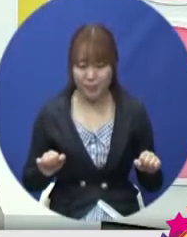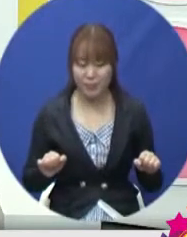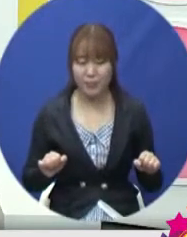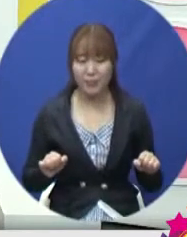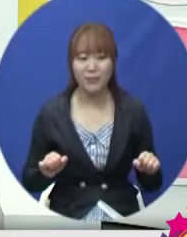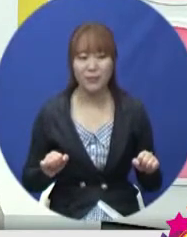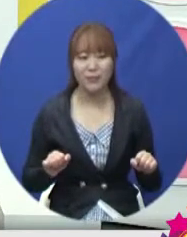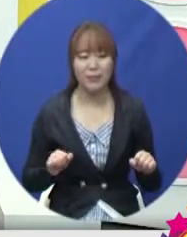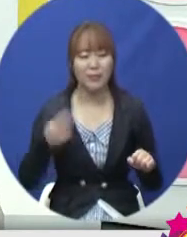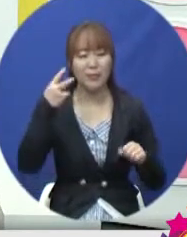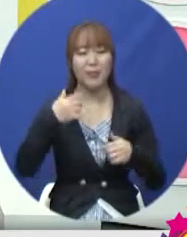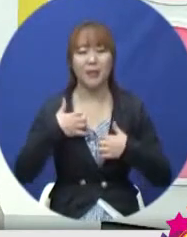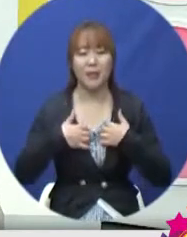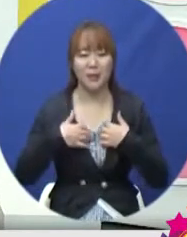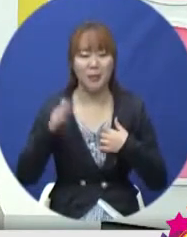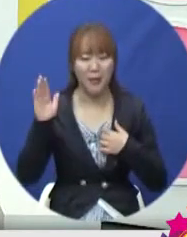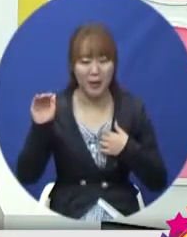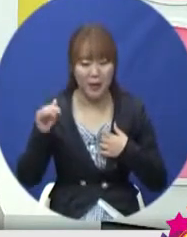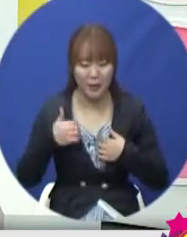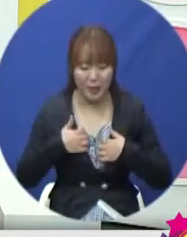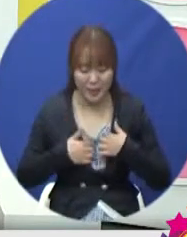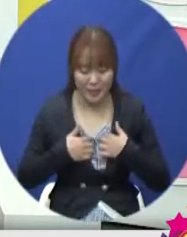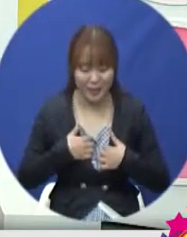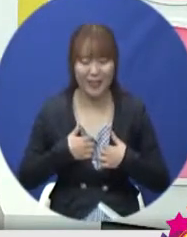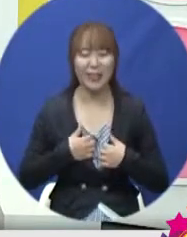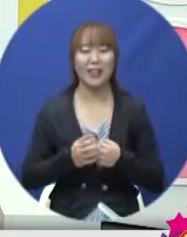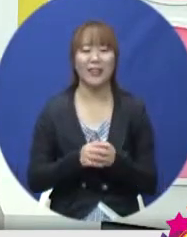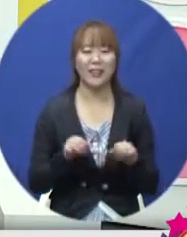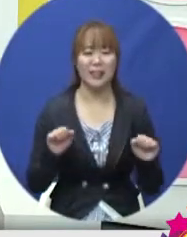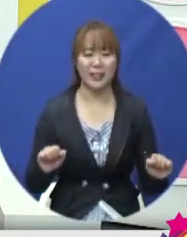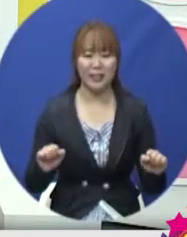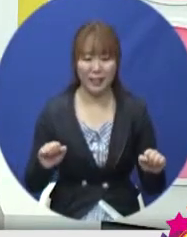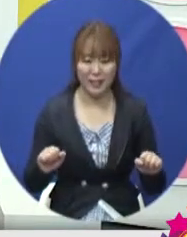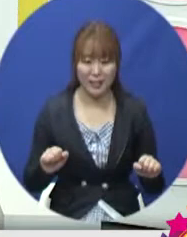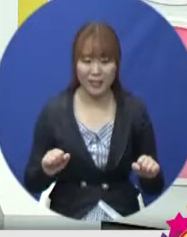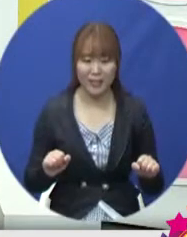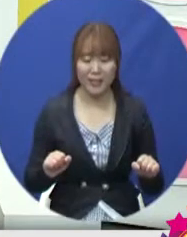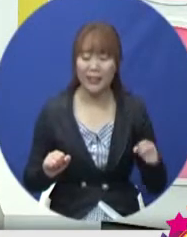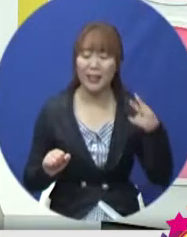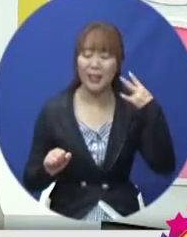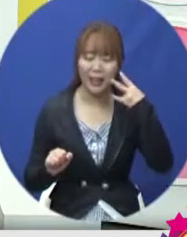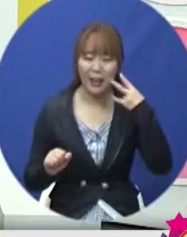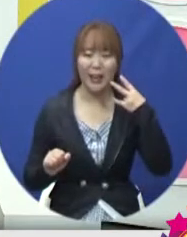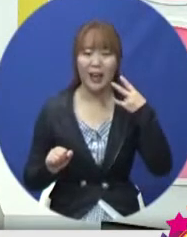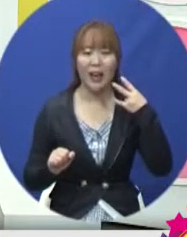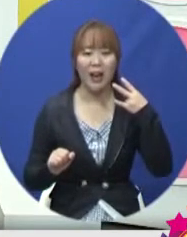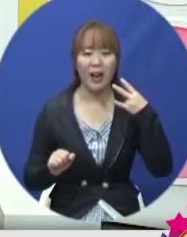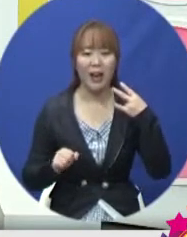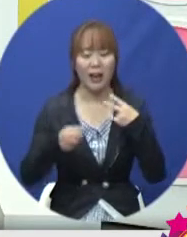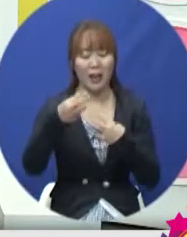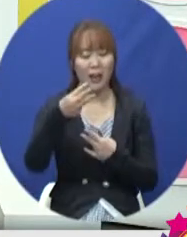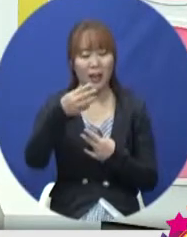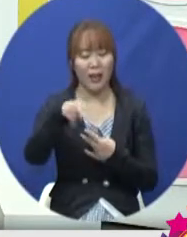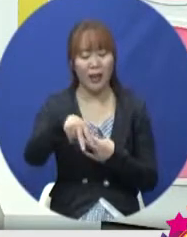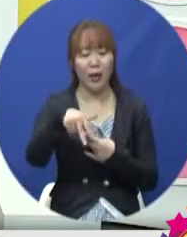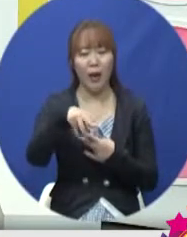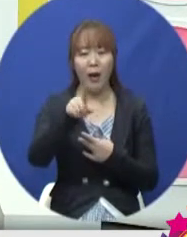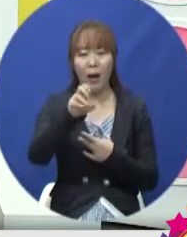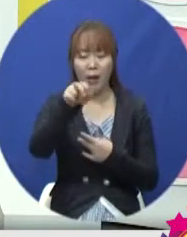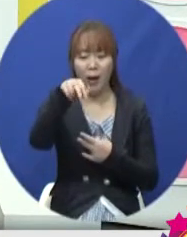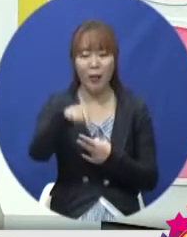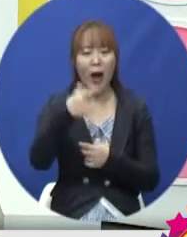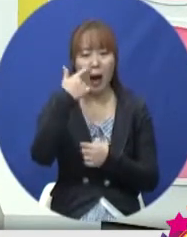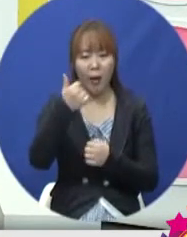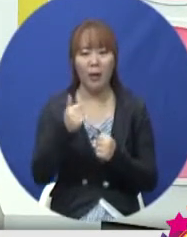여보세요. 네, 반가 반가 장 반가워요. 안녕하세요, 아버님. 예. 네. 우리 류창수 아버님.